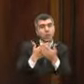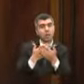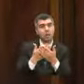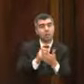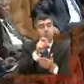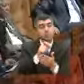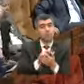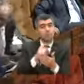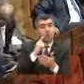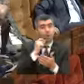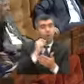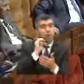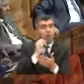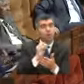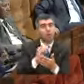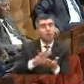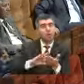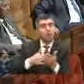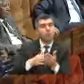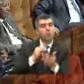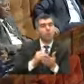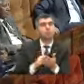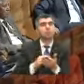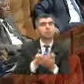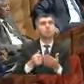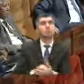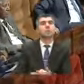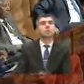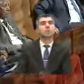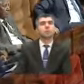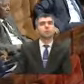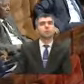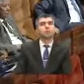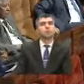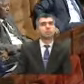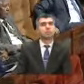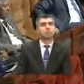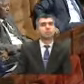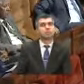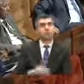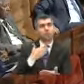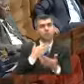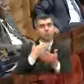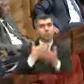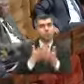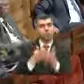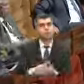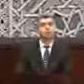والتضحية بالصالح العام. شكرا لك.